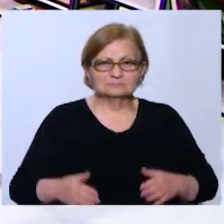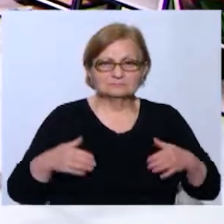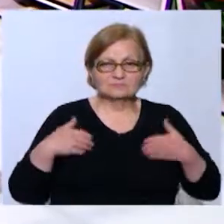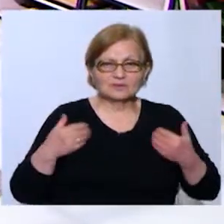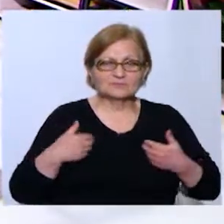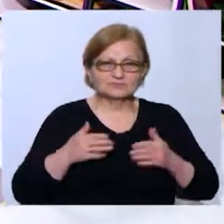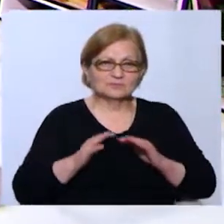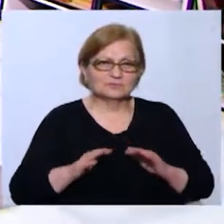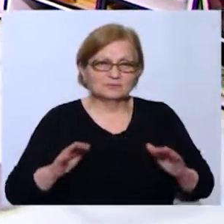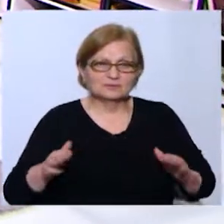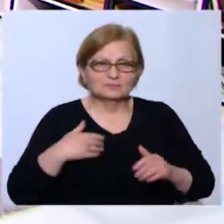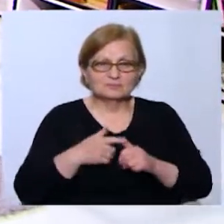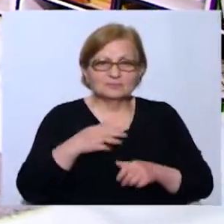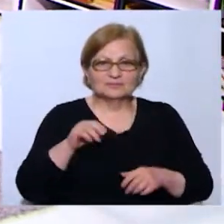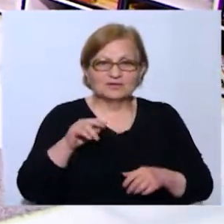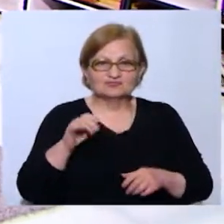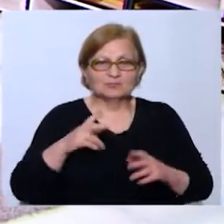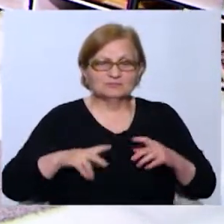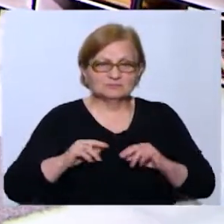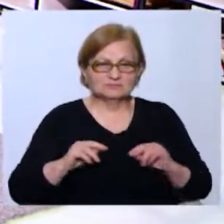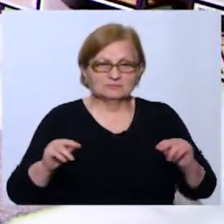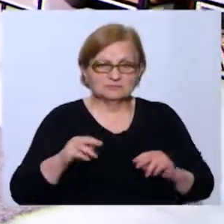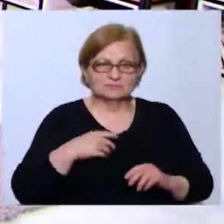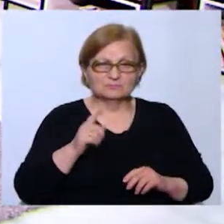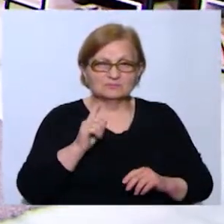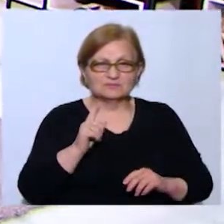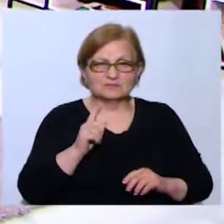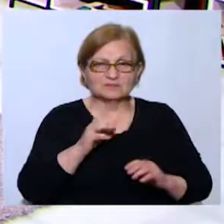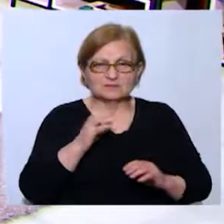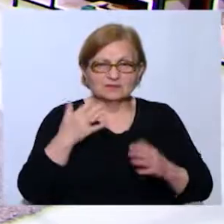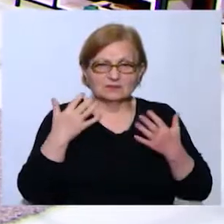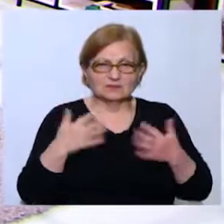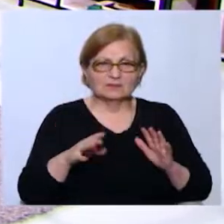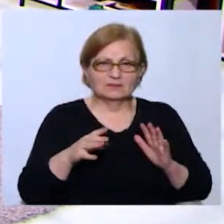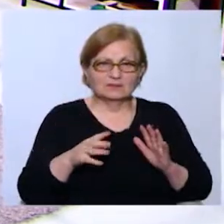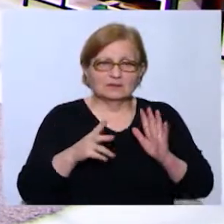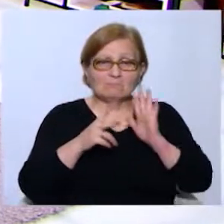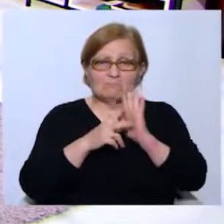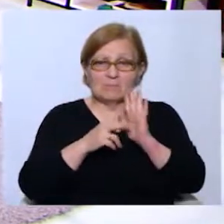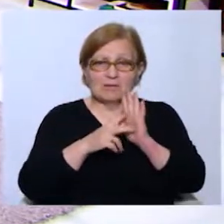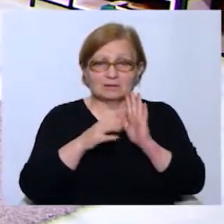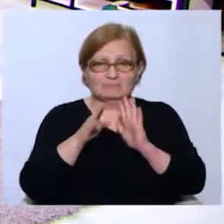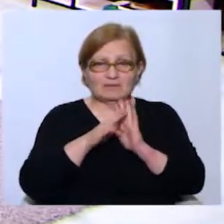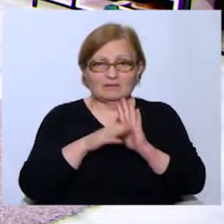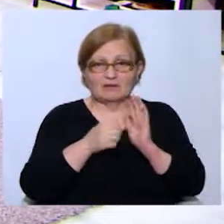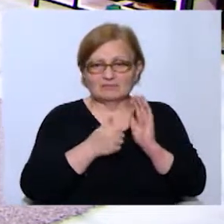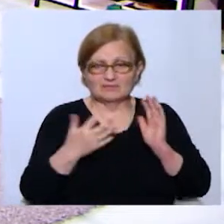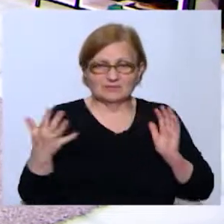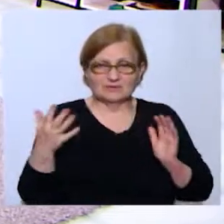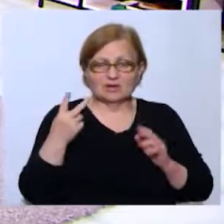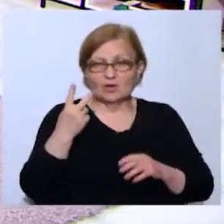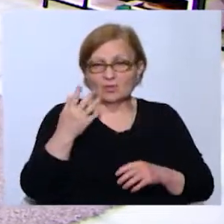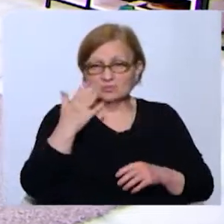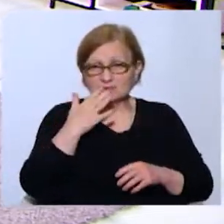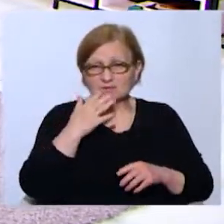გამარჯობა ბავშვებო. მე დაჩი მასწავლებელი ვარ. ჩვენ პირველ კლასში უკვე მერვე გაკვეთილი გვაქვს. ორი